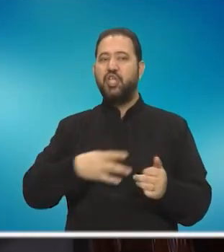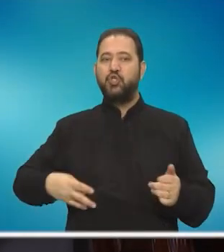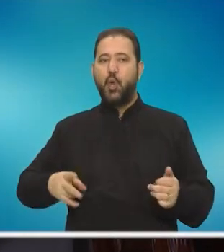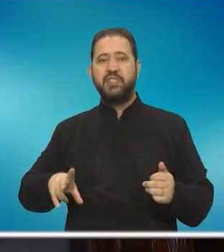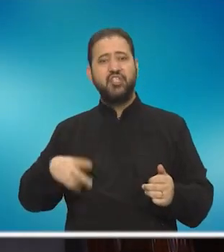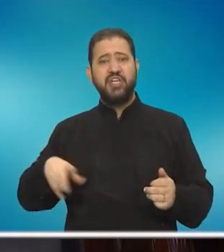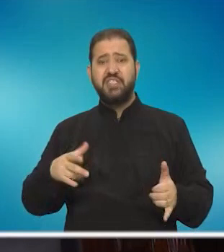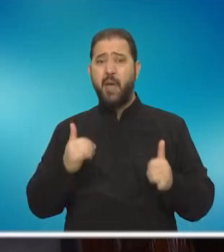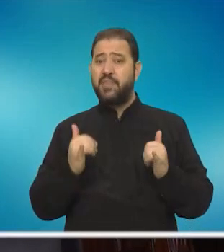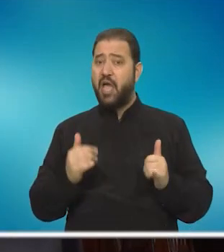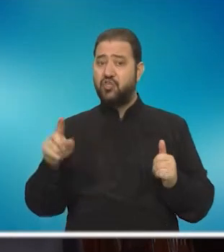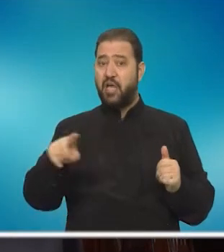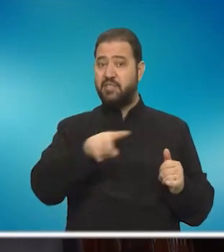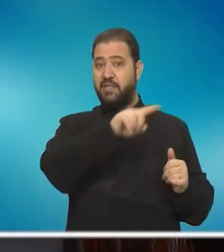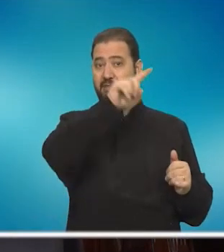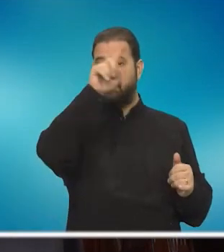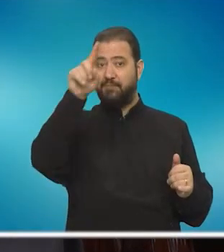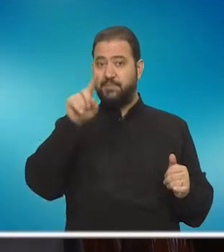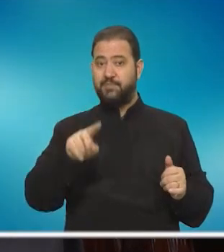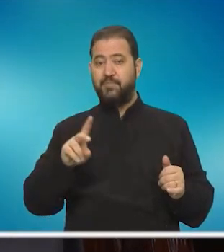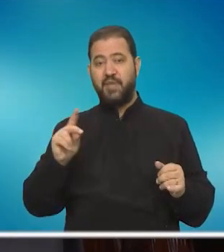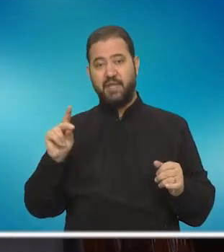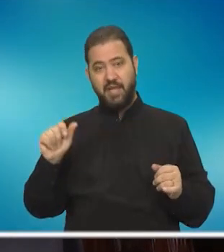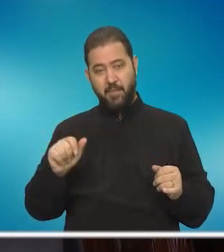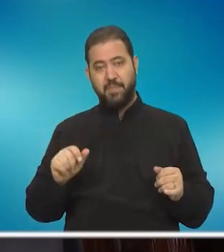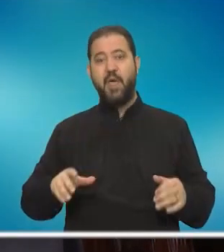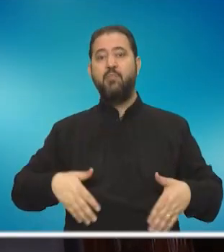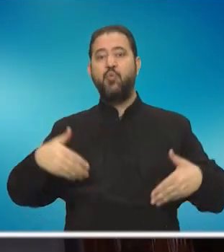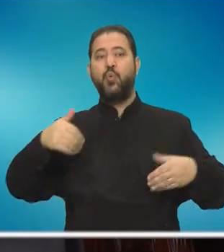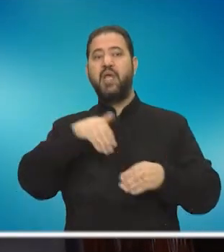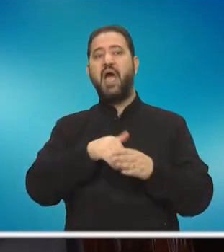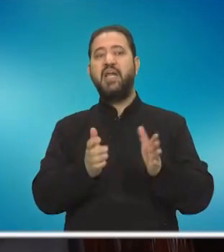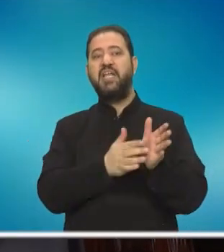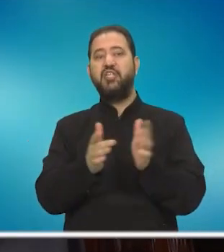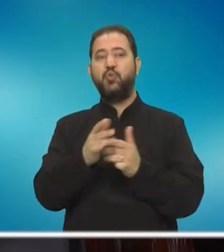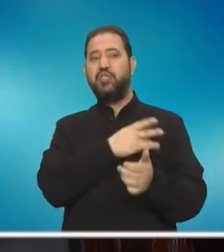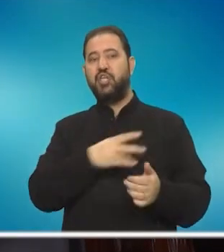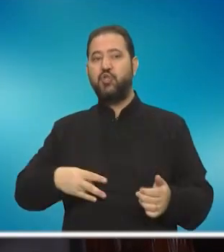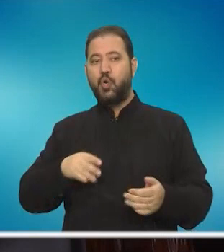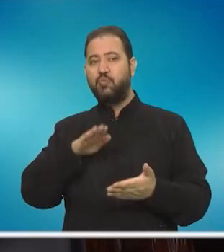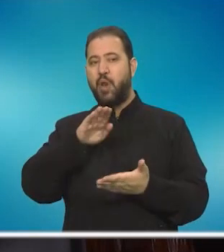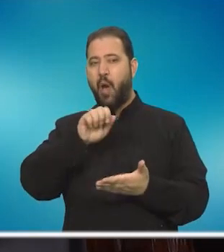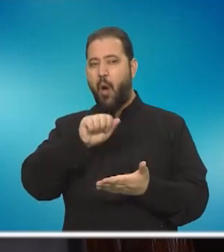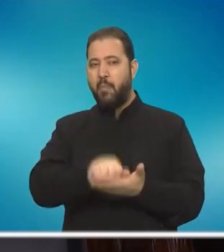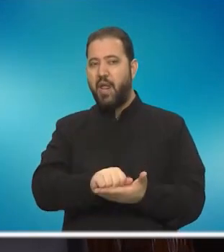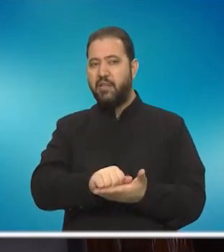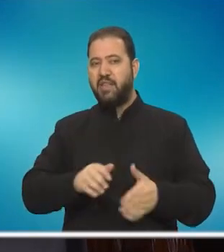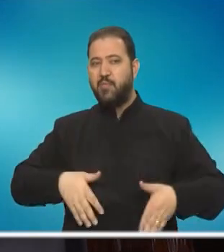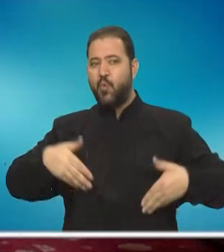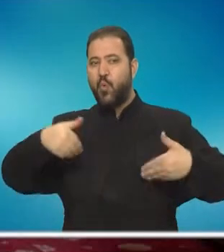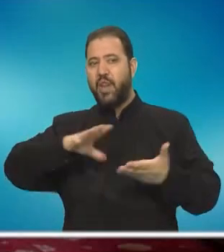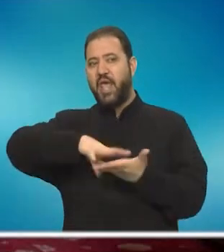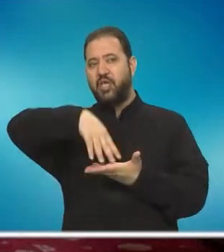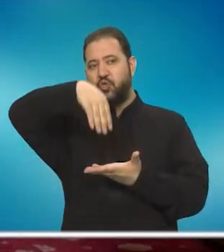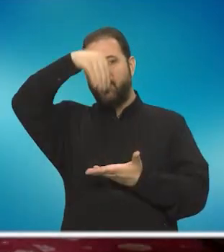Bucuria în Hristos pune o amprentă duhovnicească asupra stării de bucurie. Și